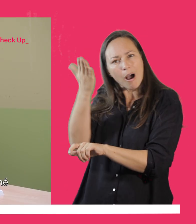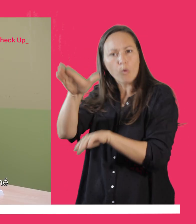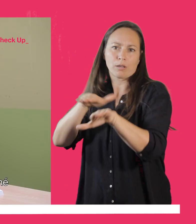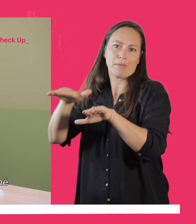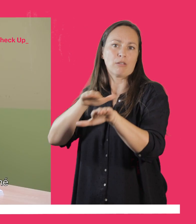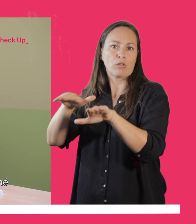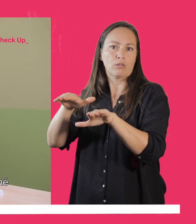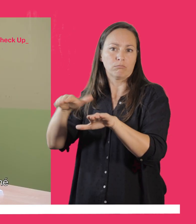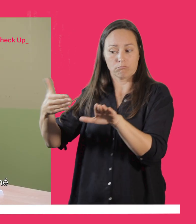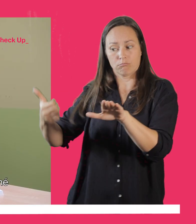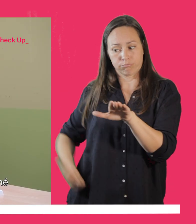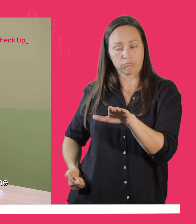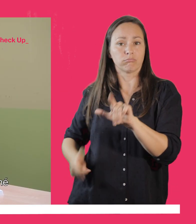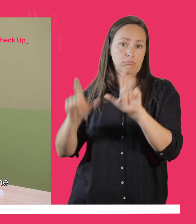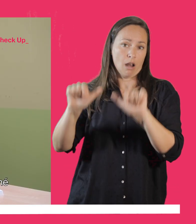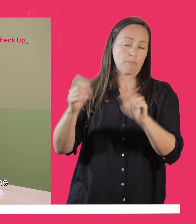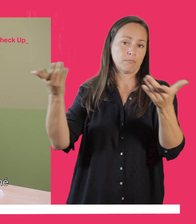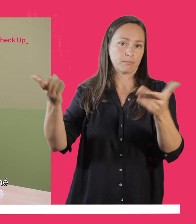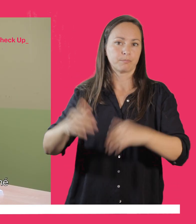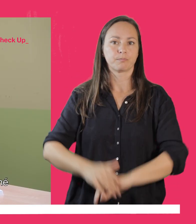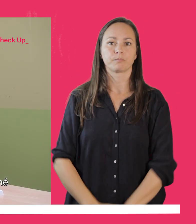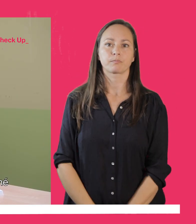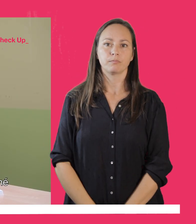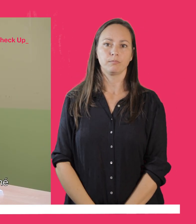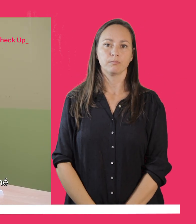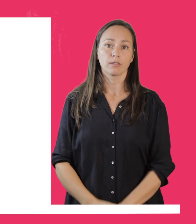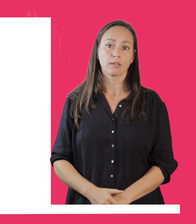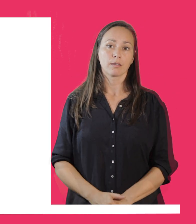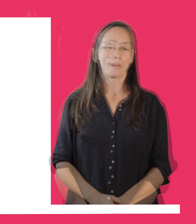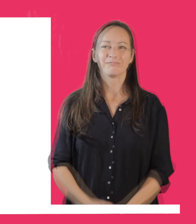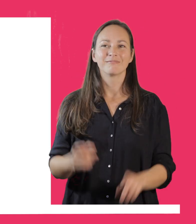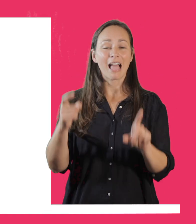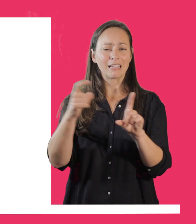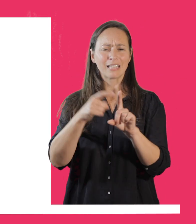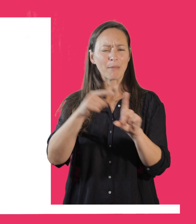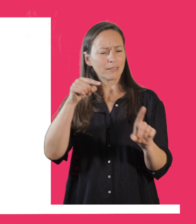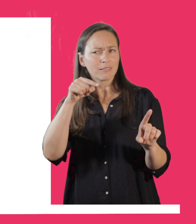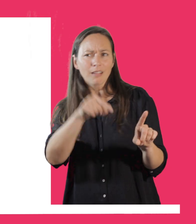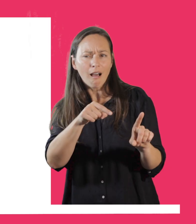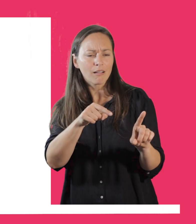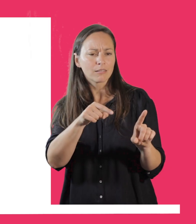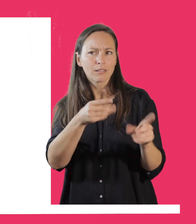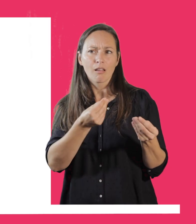amené à équilibrer les glycémies avec de l'insuline.